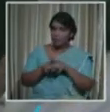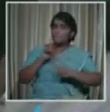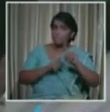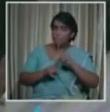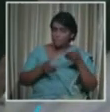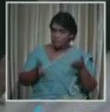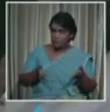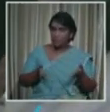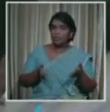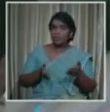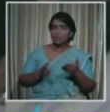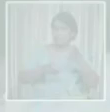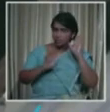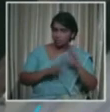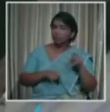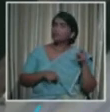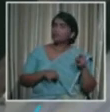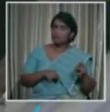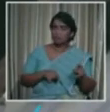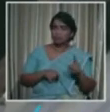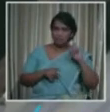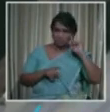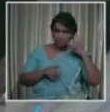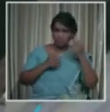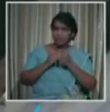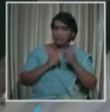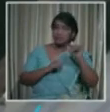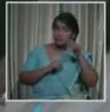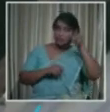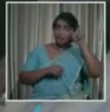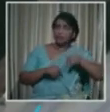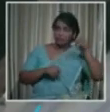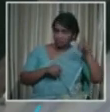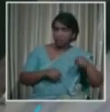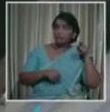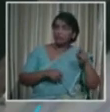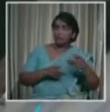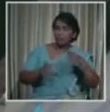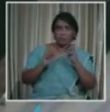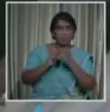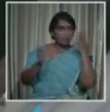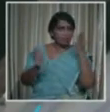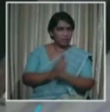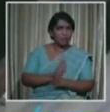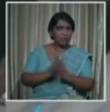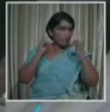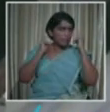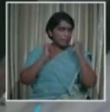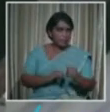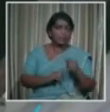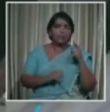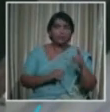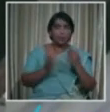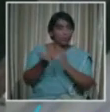පාර්ලිමේන්තුව ආරාජක කිරීම නොදැනුවත්ව ඉටු කරන සමහර අය ඒ ආරාජික කිරීමේ මහා අපරාධයට